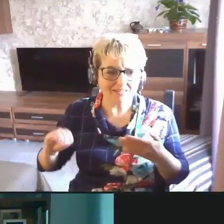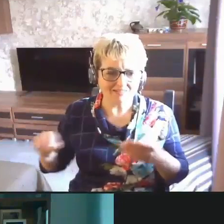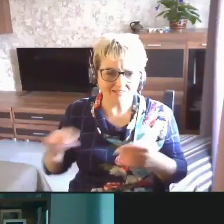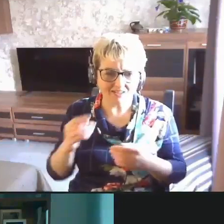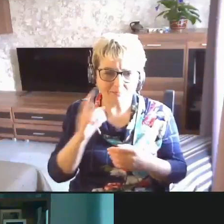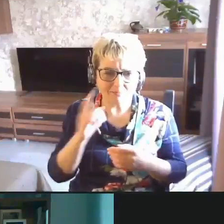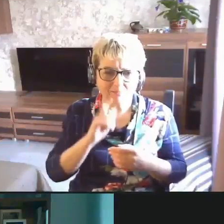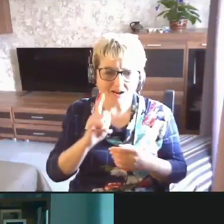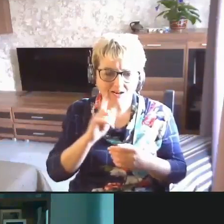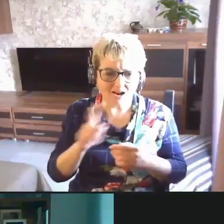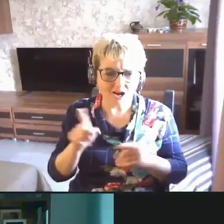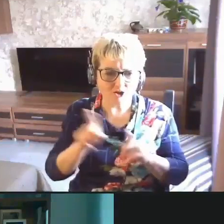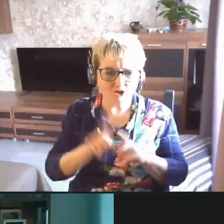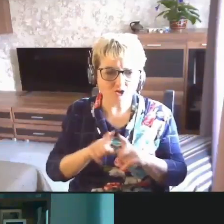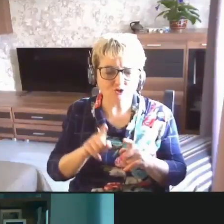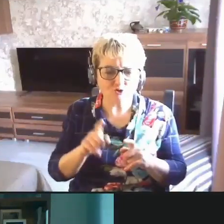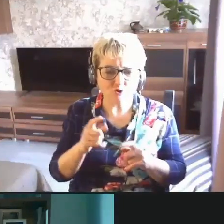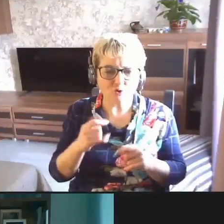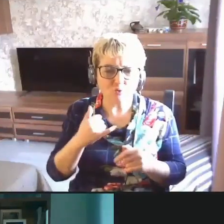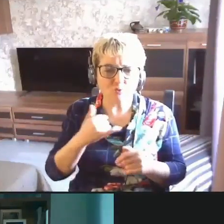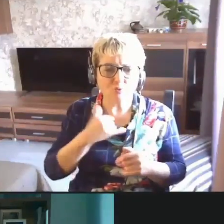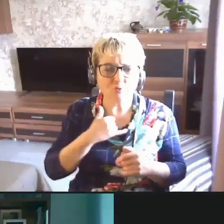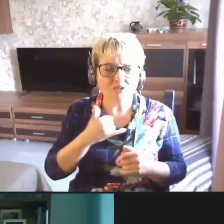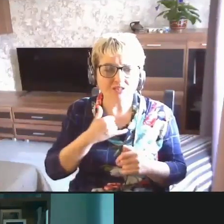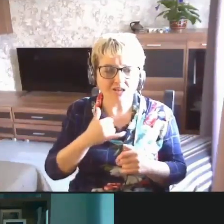не